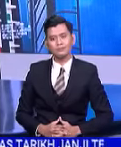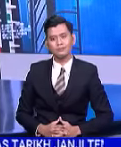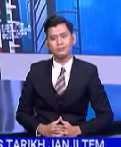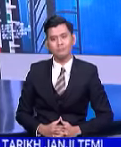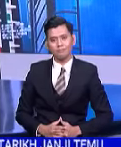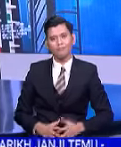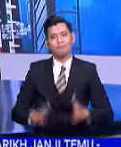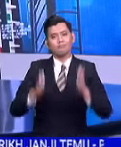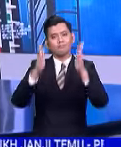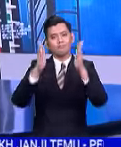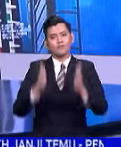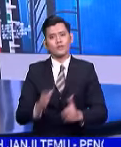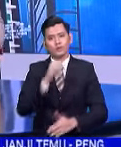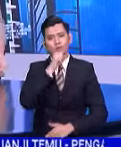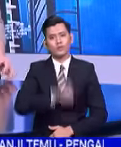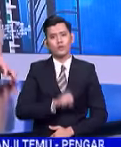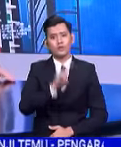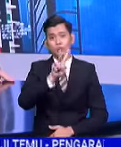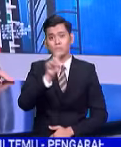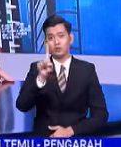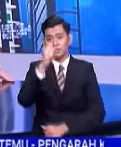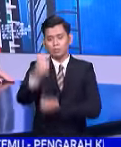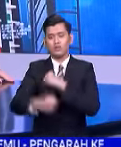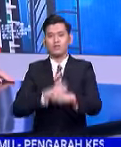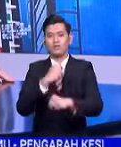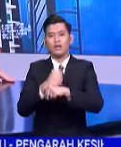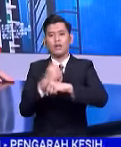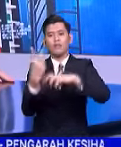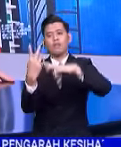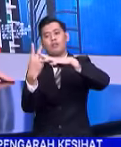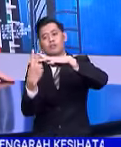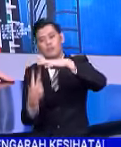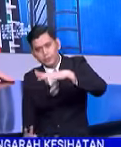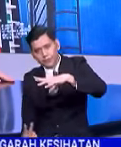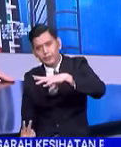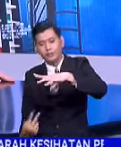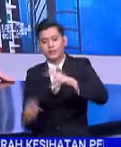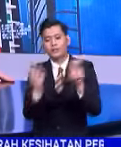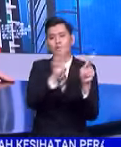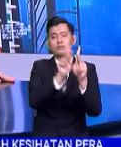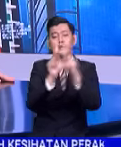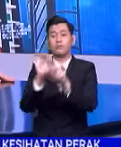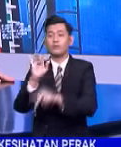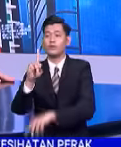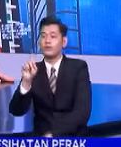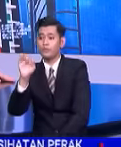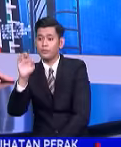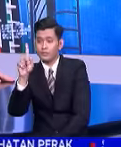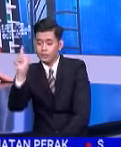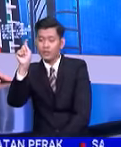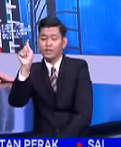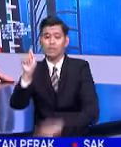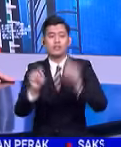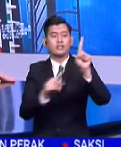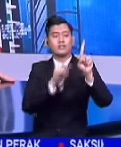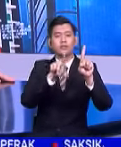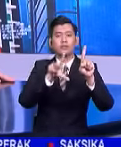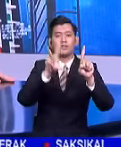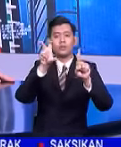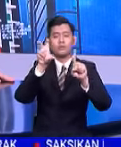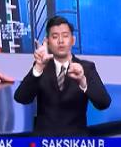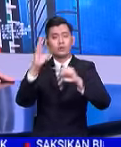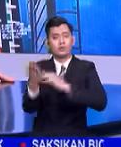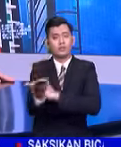Individu berusia 21 tahun yang ditemui lemas di kampung Mantau, Beaufort pada satu tengah hari tadi kini menjalani